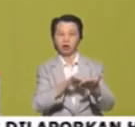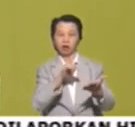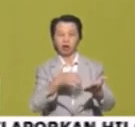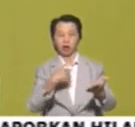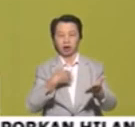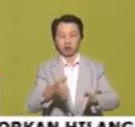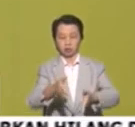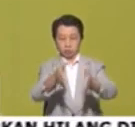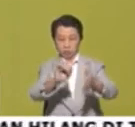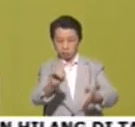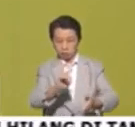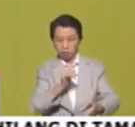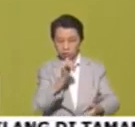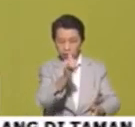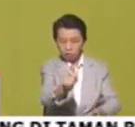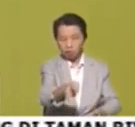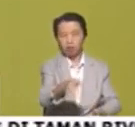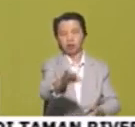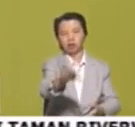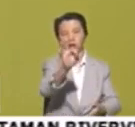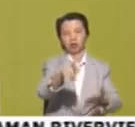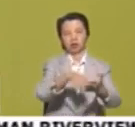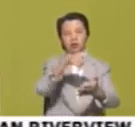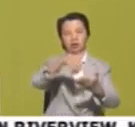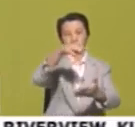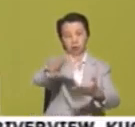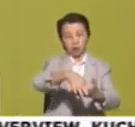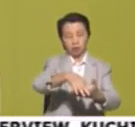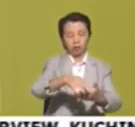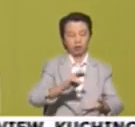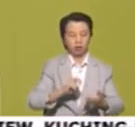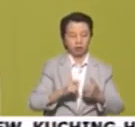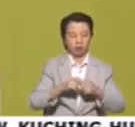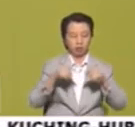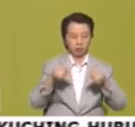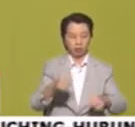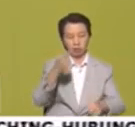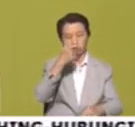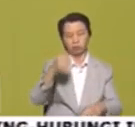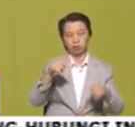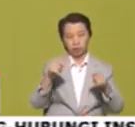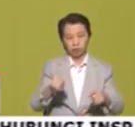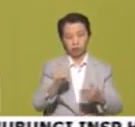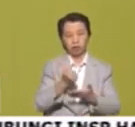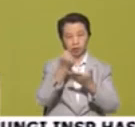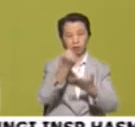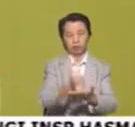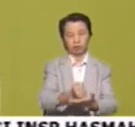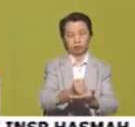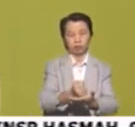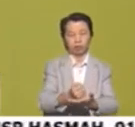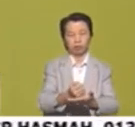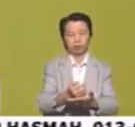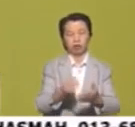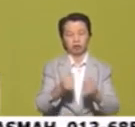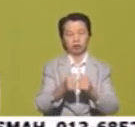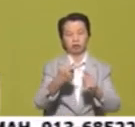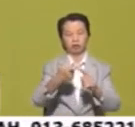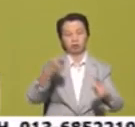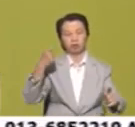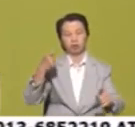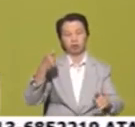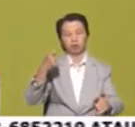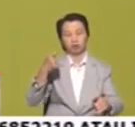saluran yang mana. Okey, tiada masalah yang tak boleh diselesaikan di sini sebab semuanya akan membantu satu sama lain dengan kerjasama daripada